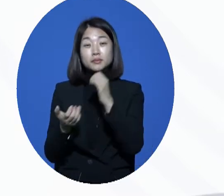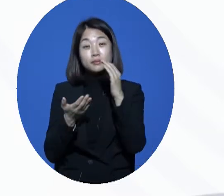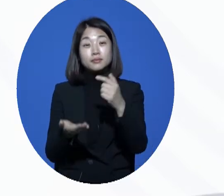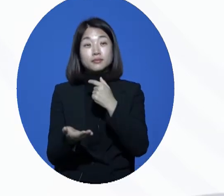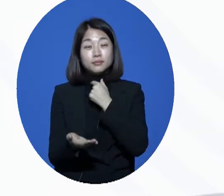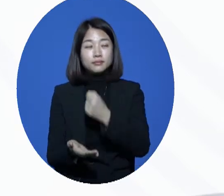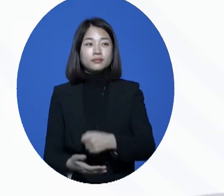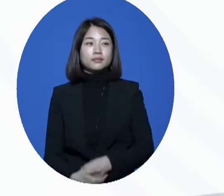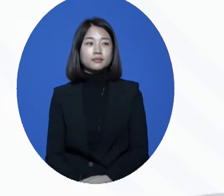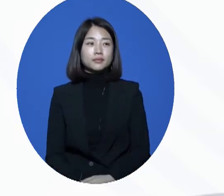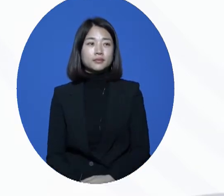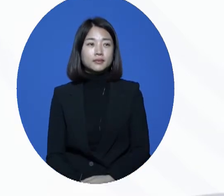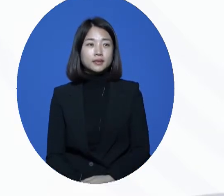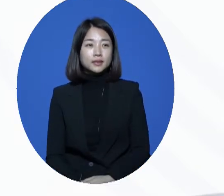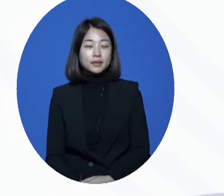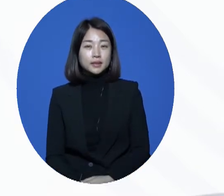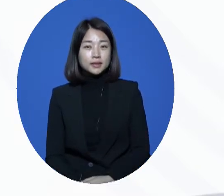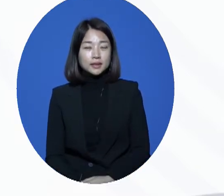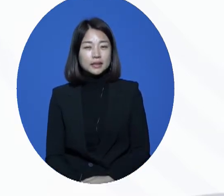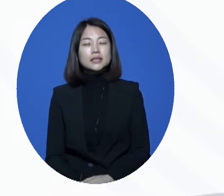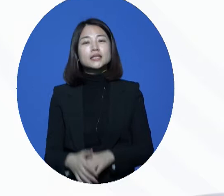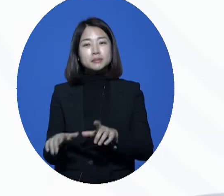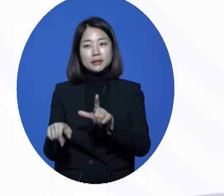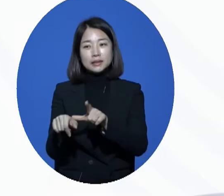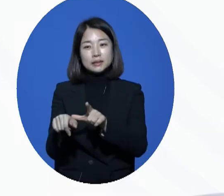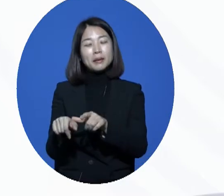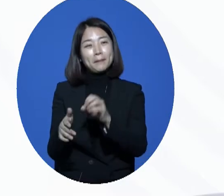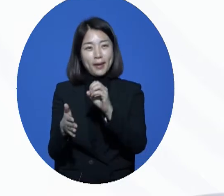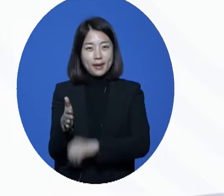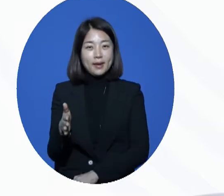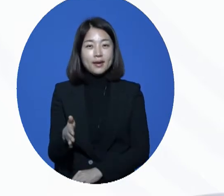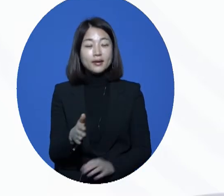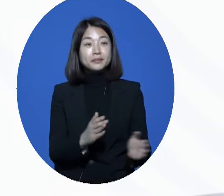이 부분은 시간 관계상 제외하도록 하겠습니다.